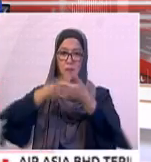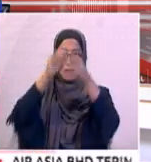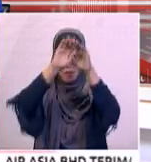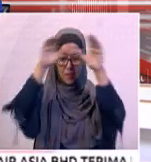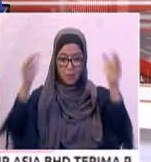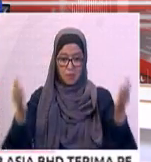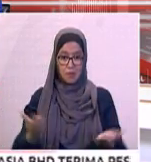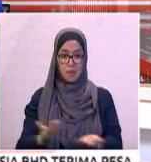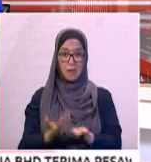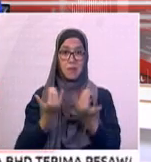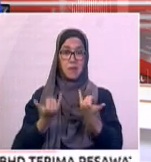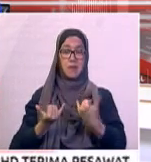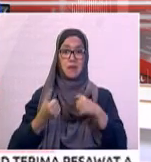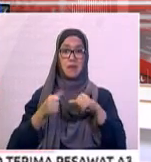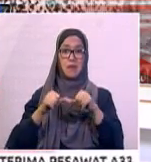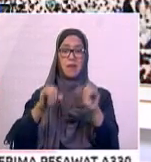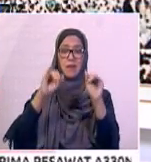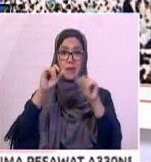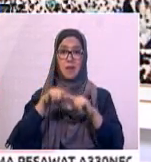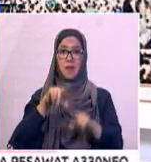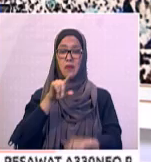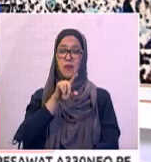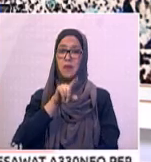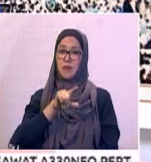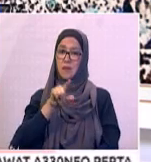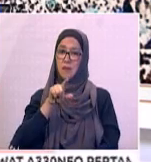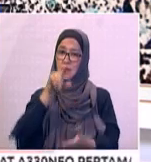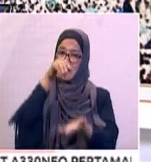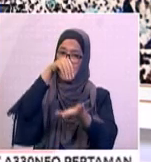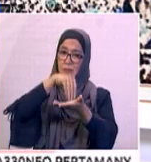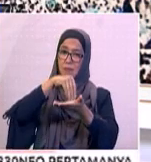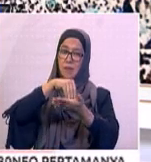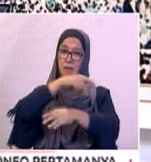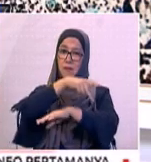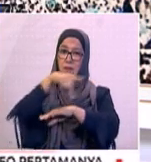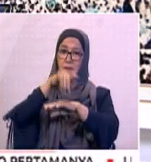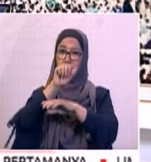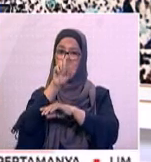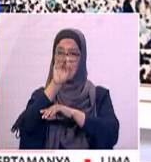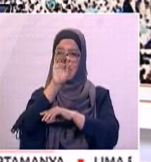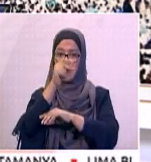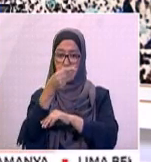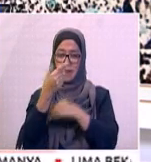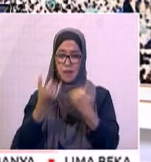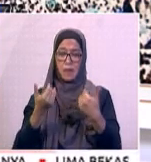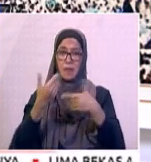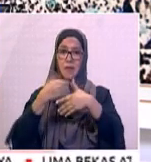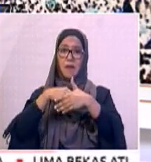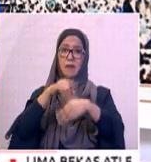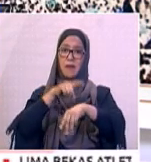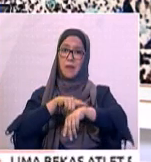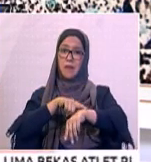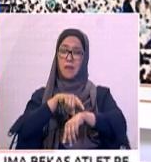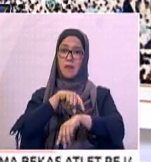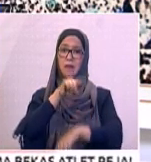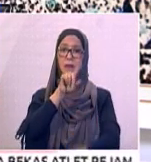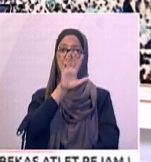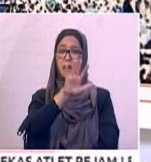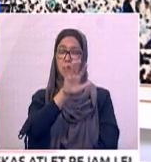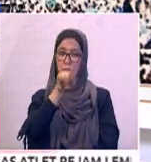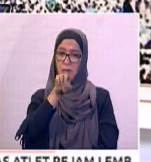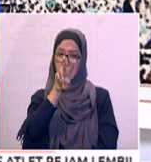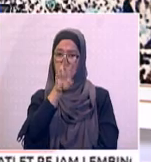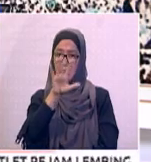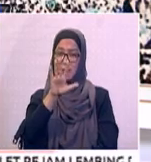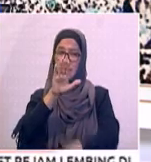Padang Arafah yang bermula selepas masuk waktu zuhur pada pukul 12.25 tengah hari atau 5.25 petang waktu